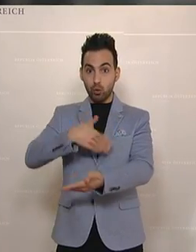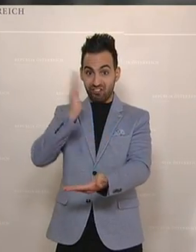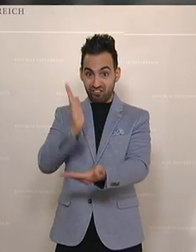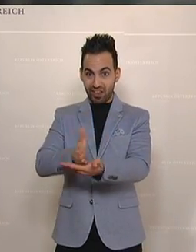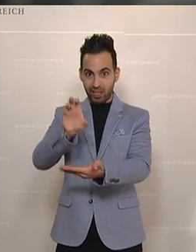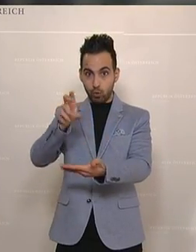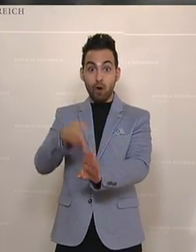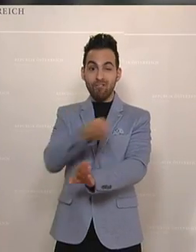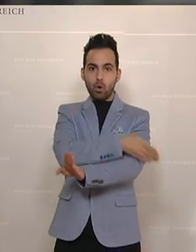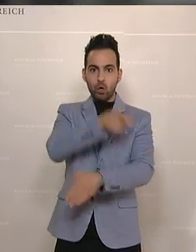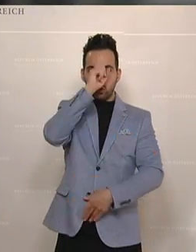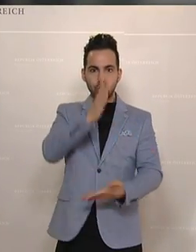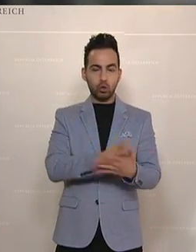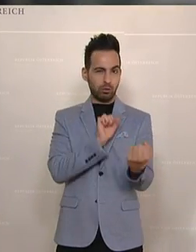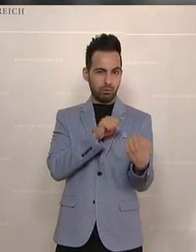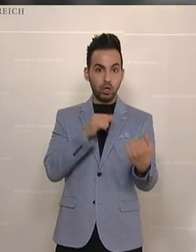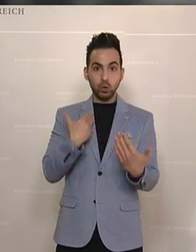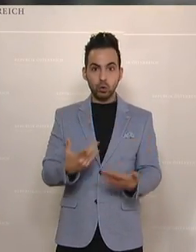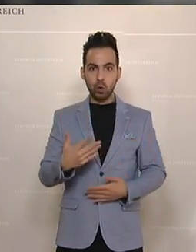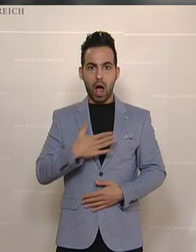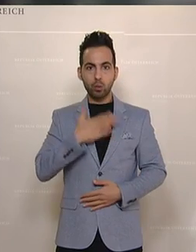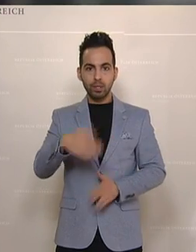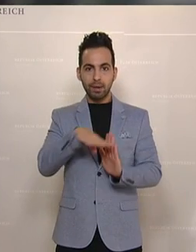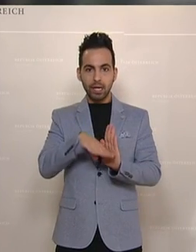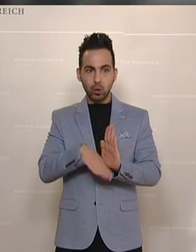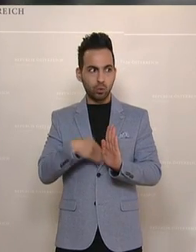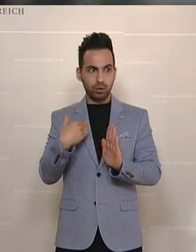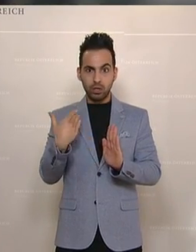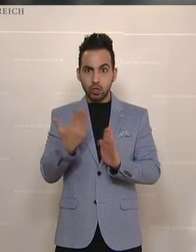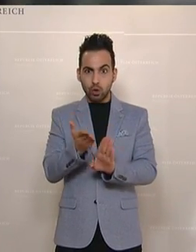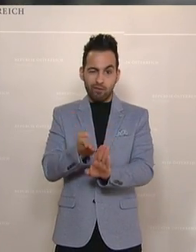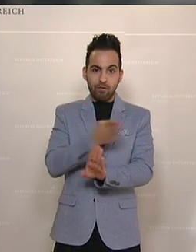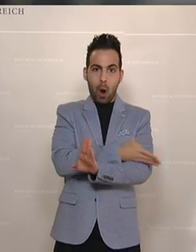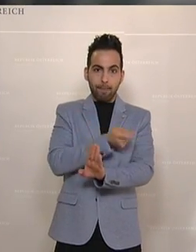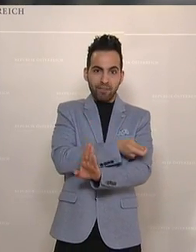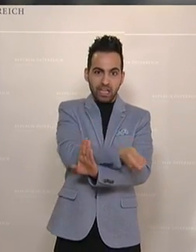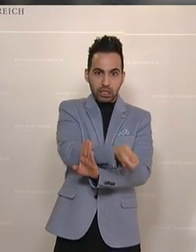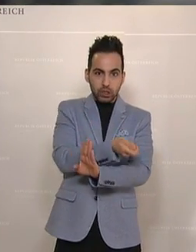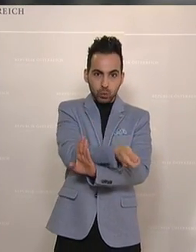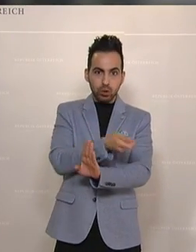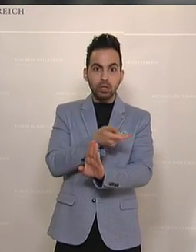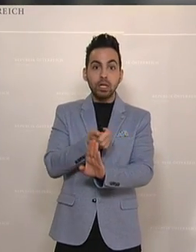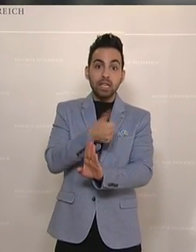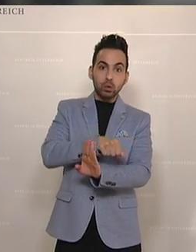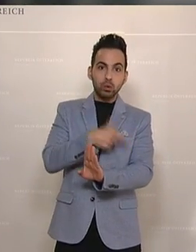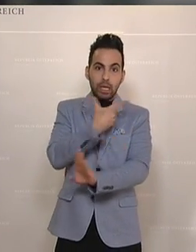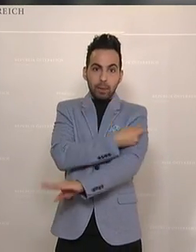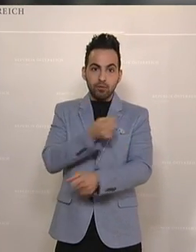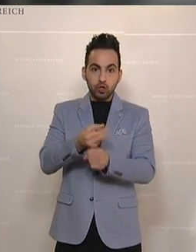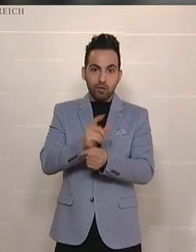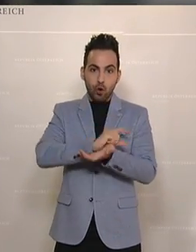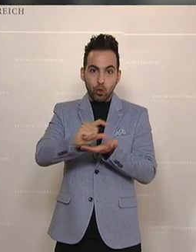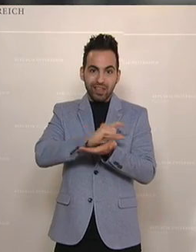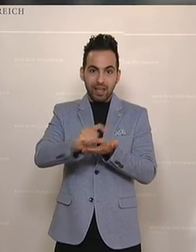der EU überhaupt gelaufen sind. Auch diese Tatsache und diese Ausnahmeregelung, dass sozusagen Vorabfinanzierungen auch über zusätzliche